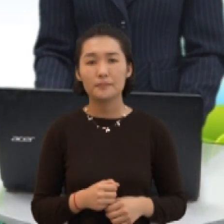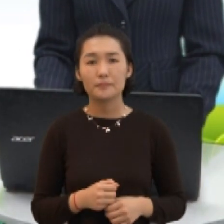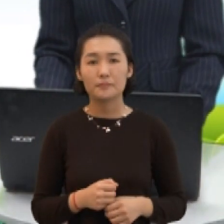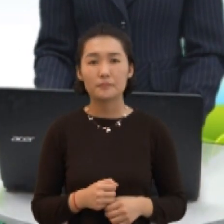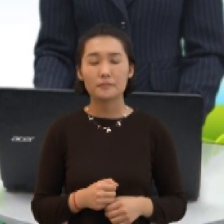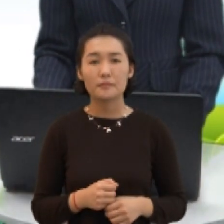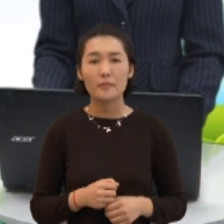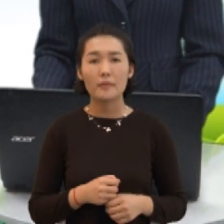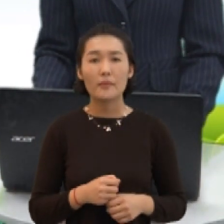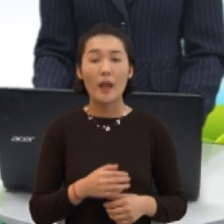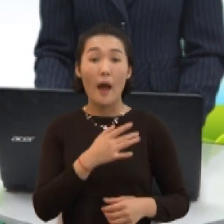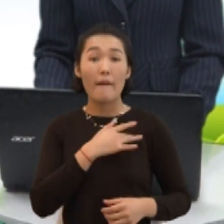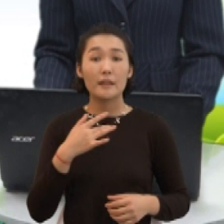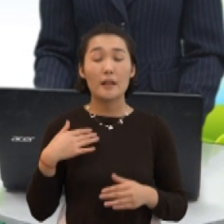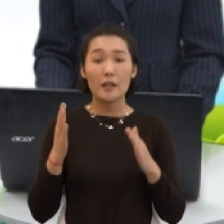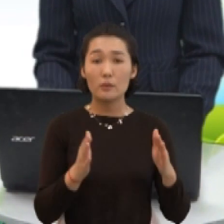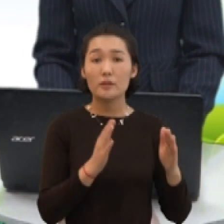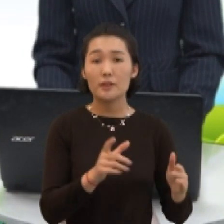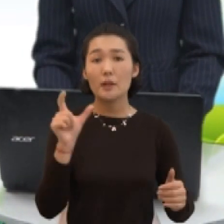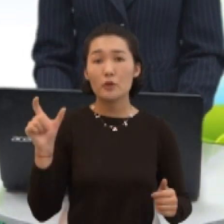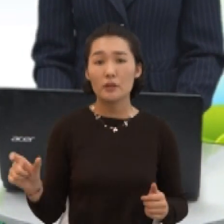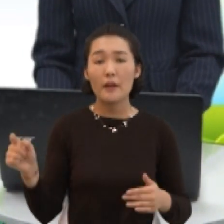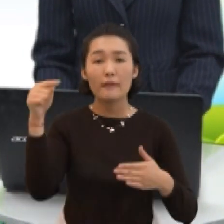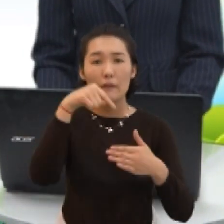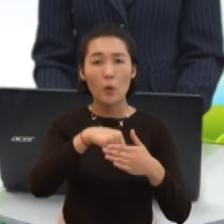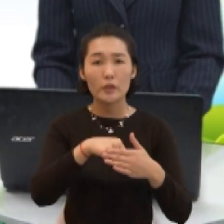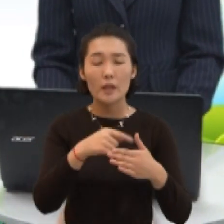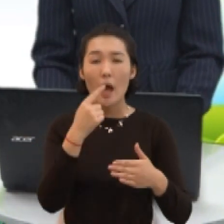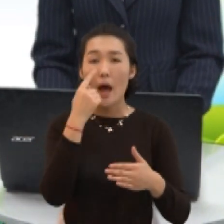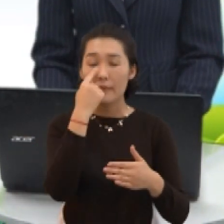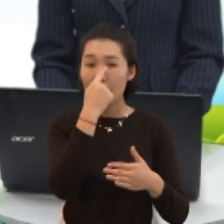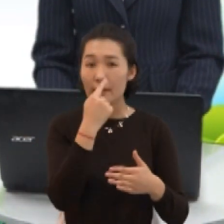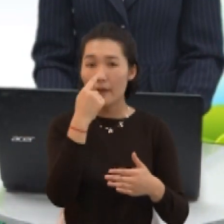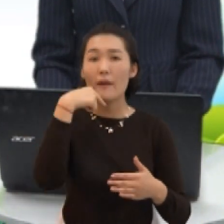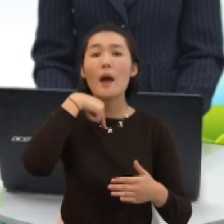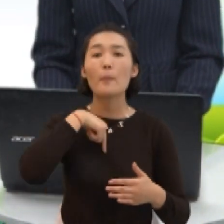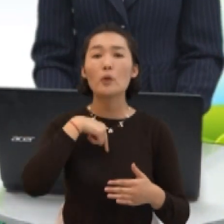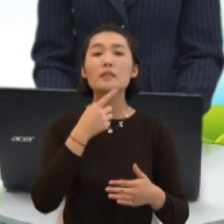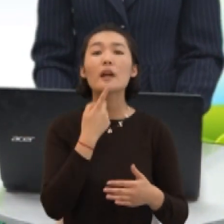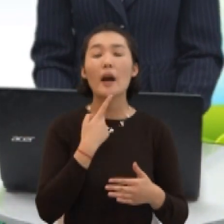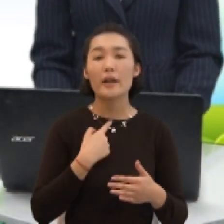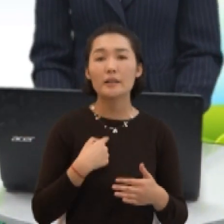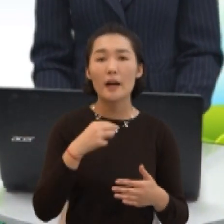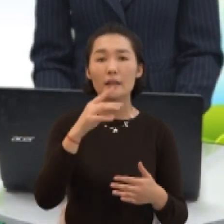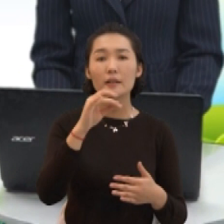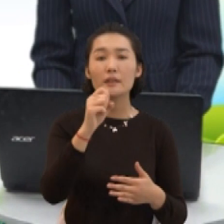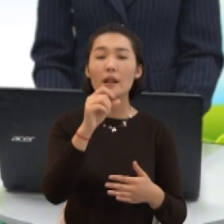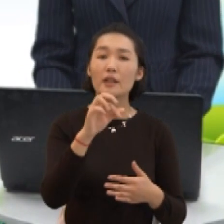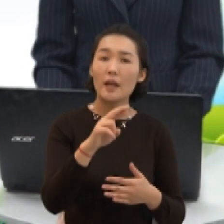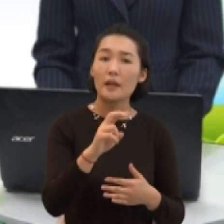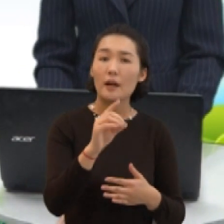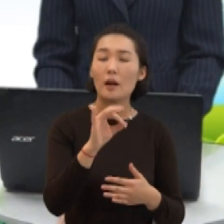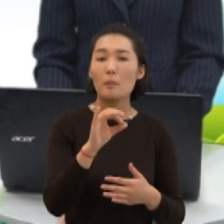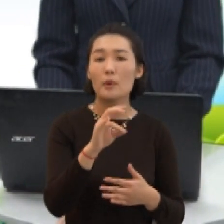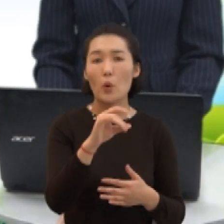В дыхательную систему человека входит носовая полость, гортань, трахея,